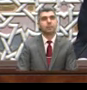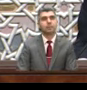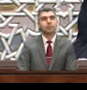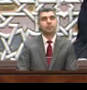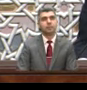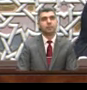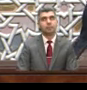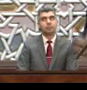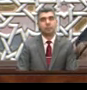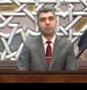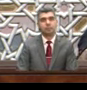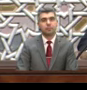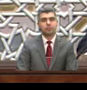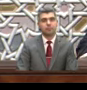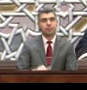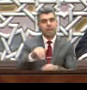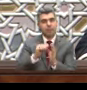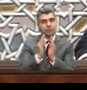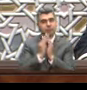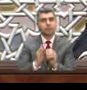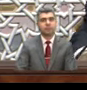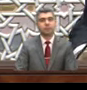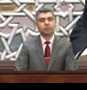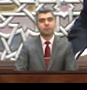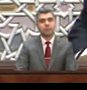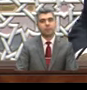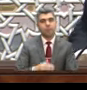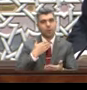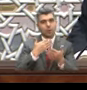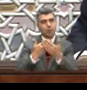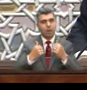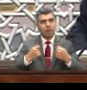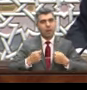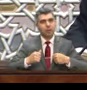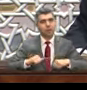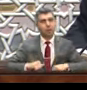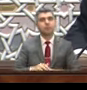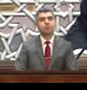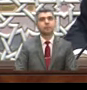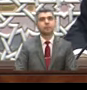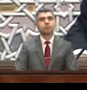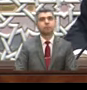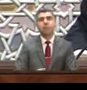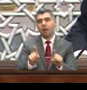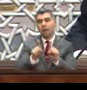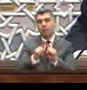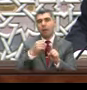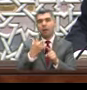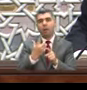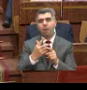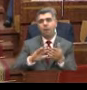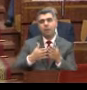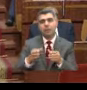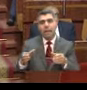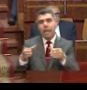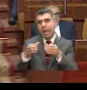تفضل سيدنا المحترم عن فريق العدالة والتنمية. شكرا. شكرا سيد الرئيس. سيد الوزير، وانتم كتكلموا على التجهيز، بغيت غير نغتنم فرصة نثير الانتباه